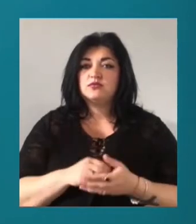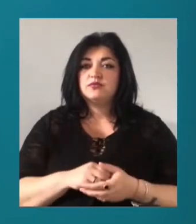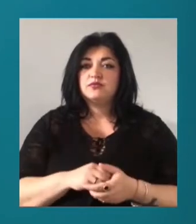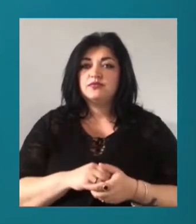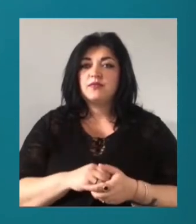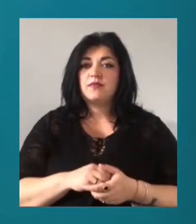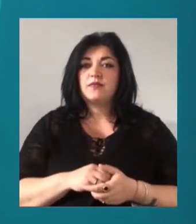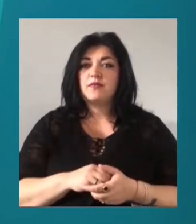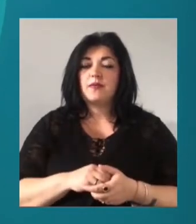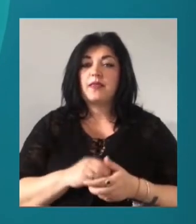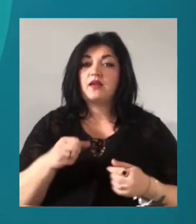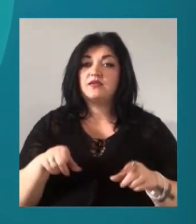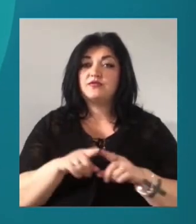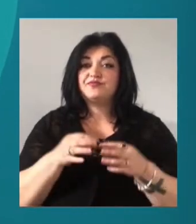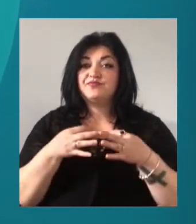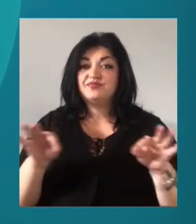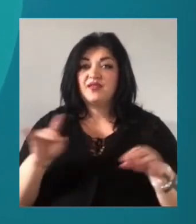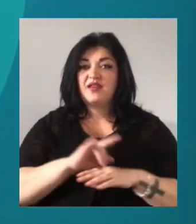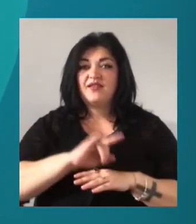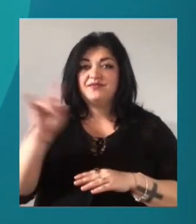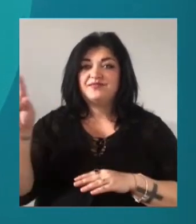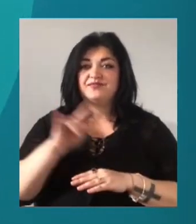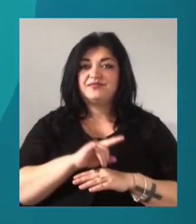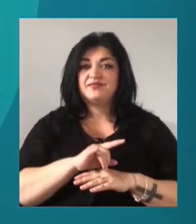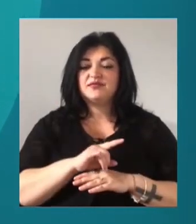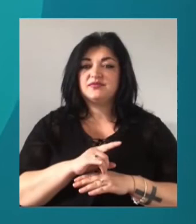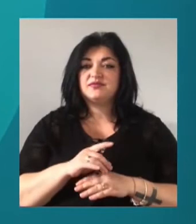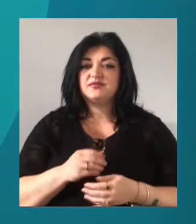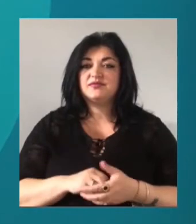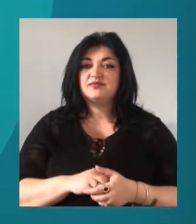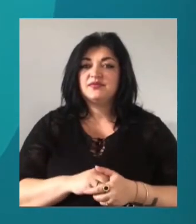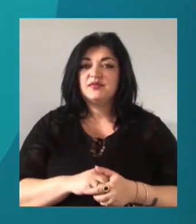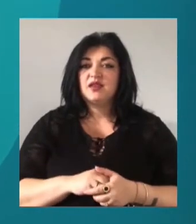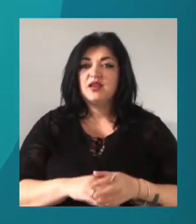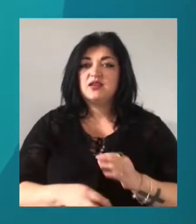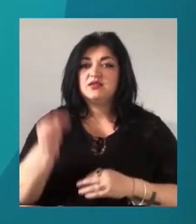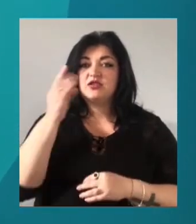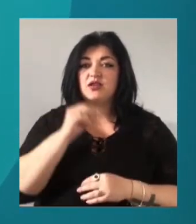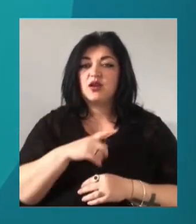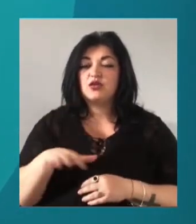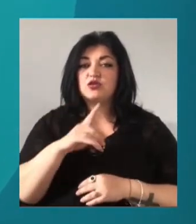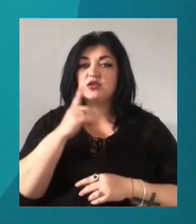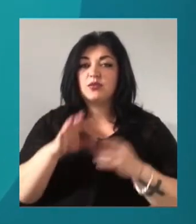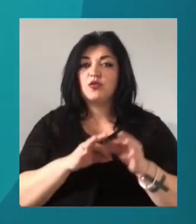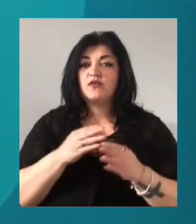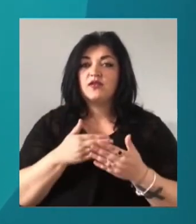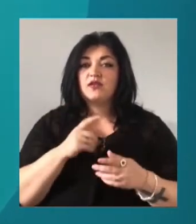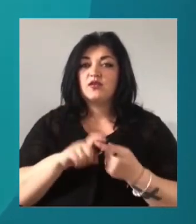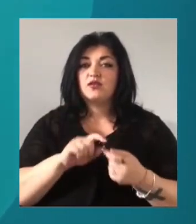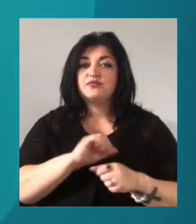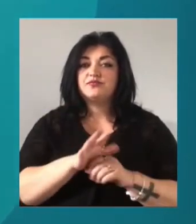внутрішні авіаперельоти. За кордон – з 15 червня. Зазначимо, на Одещині за добу від COVID-19